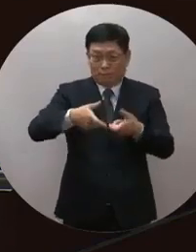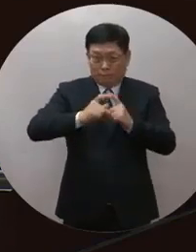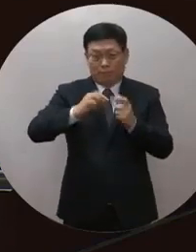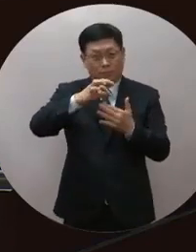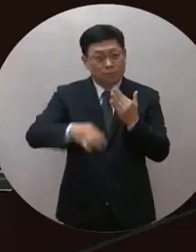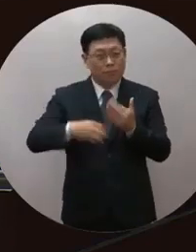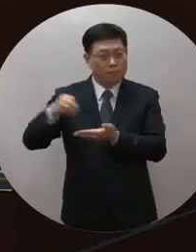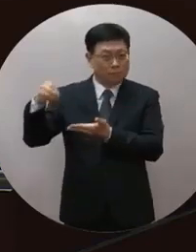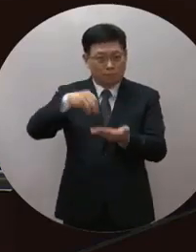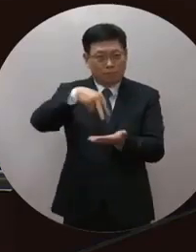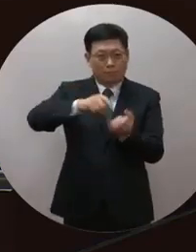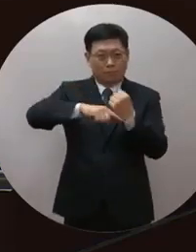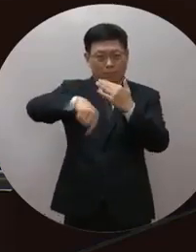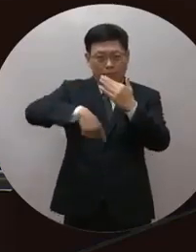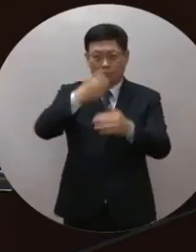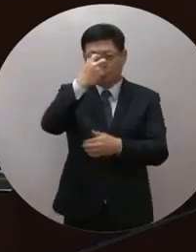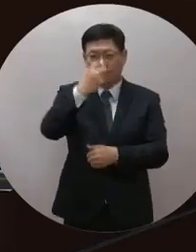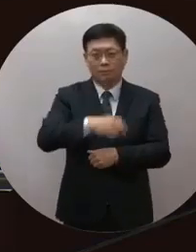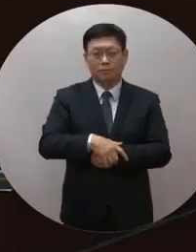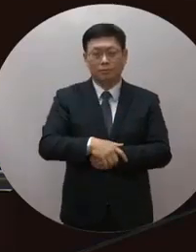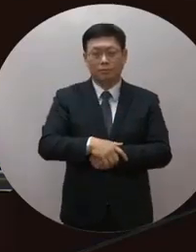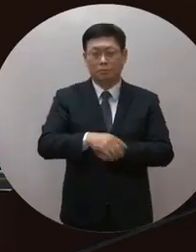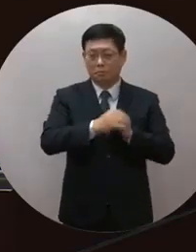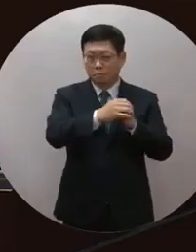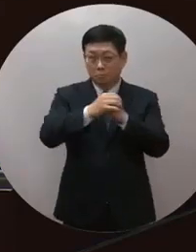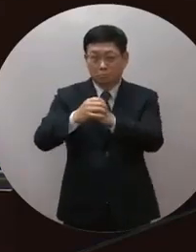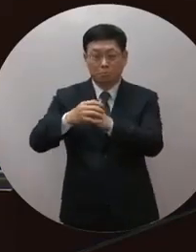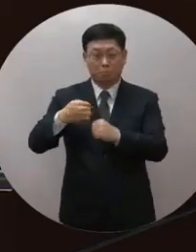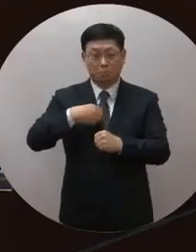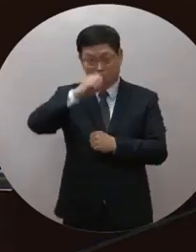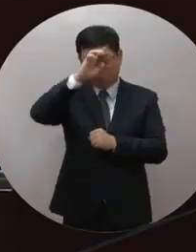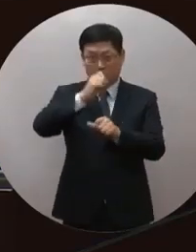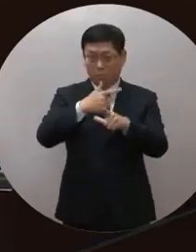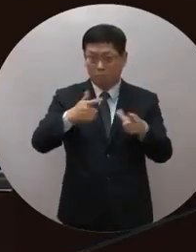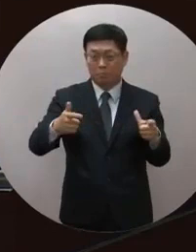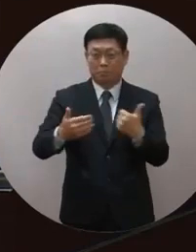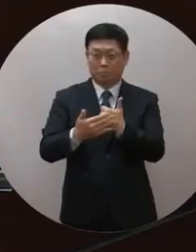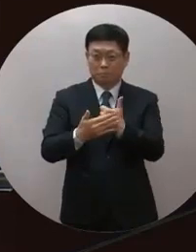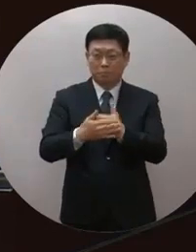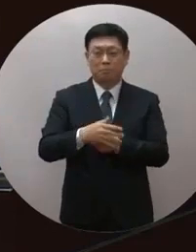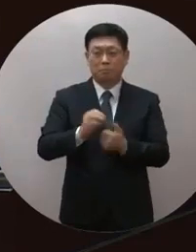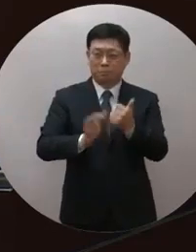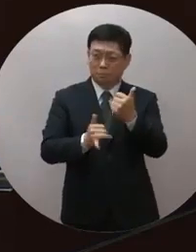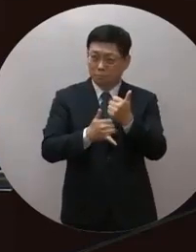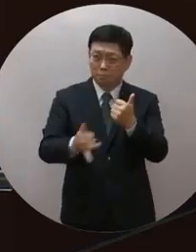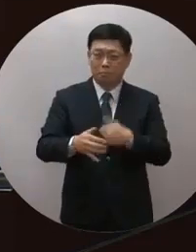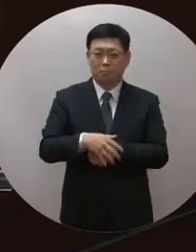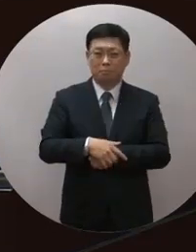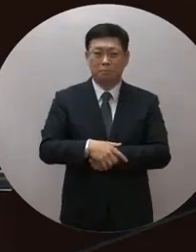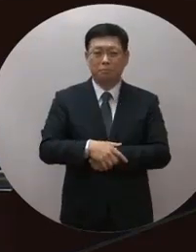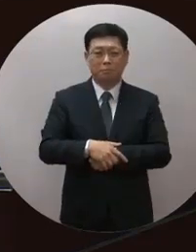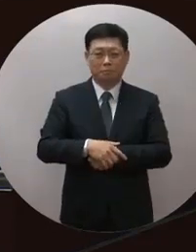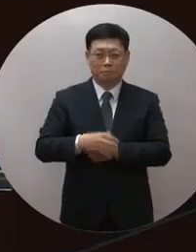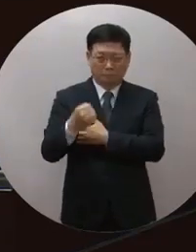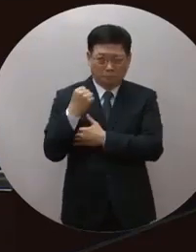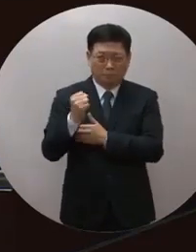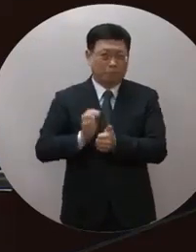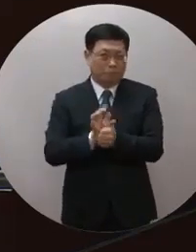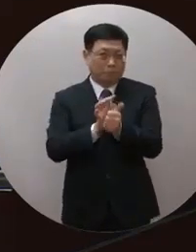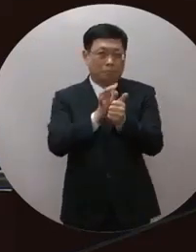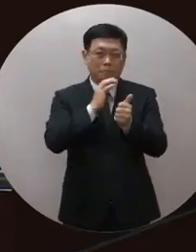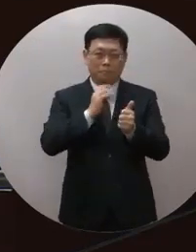例，送请贵院审议，恳请朝野各党团、各位委员先进全力支